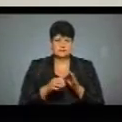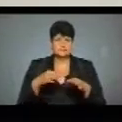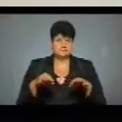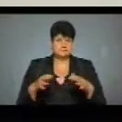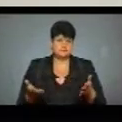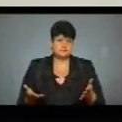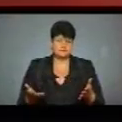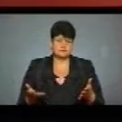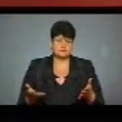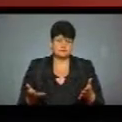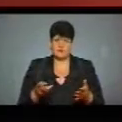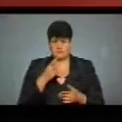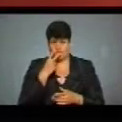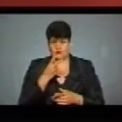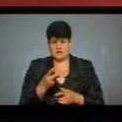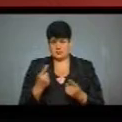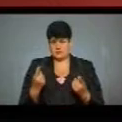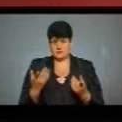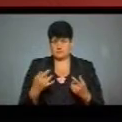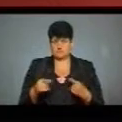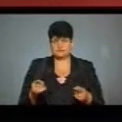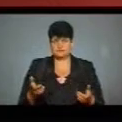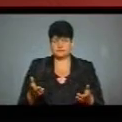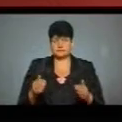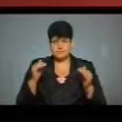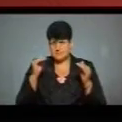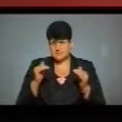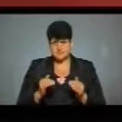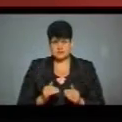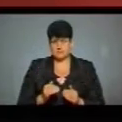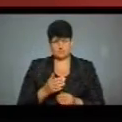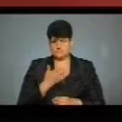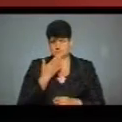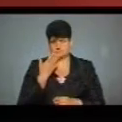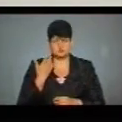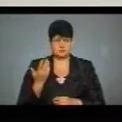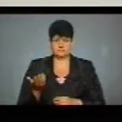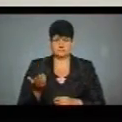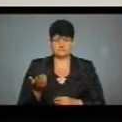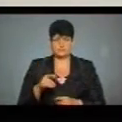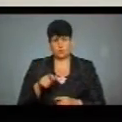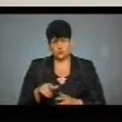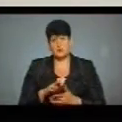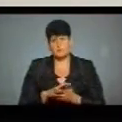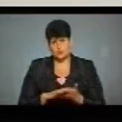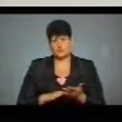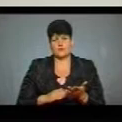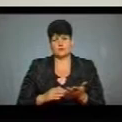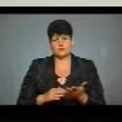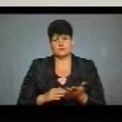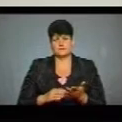автомобілів. Тобто ви не побачили великий... Спаду не було. Люди